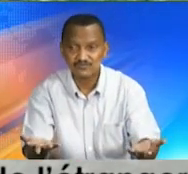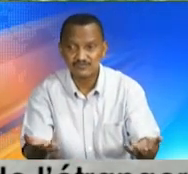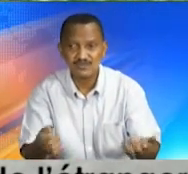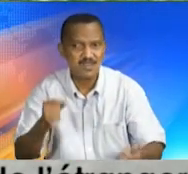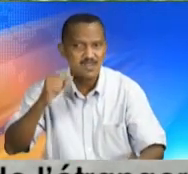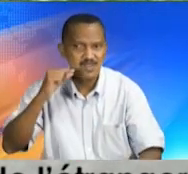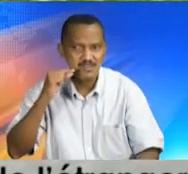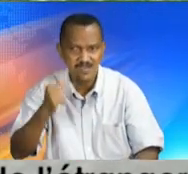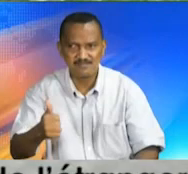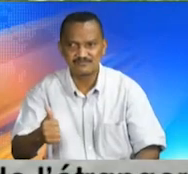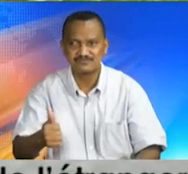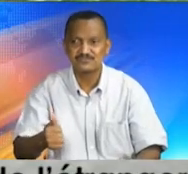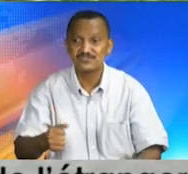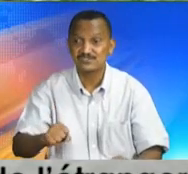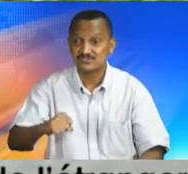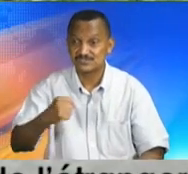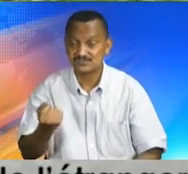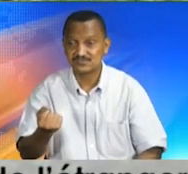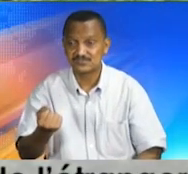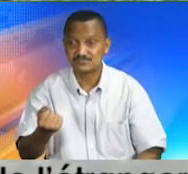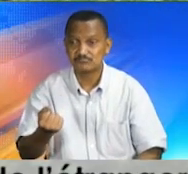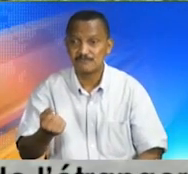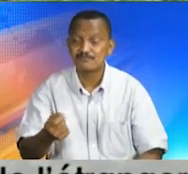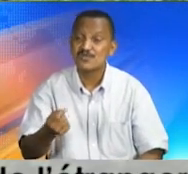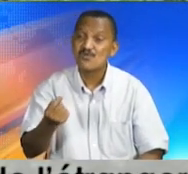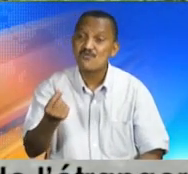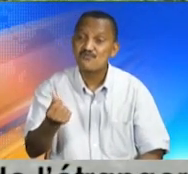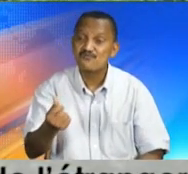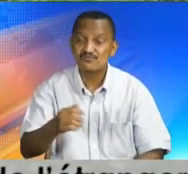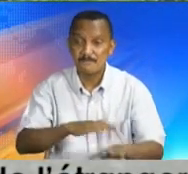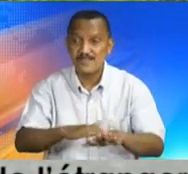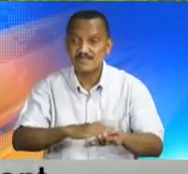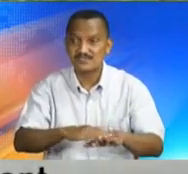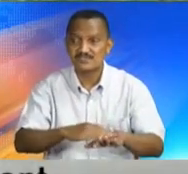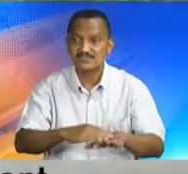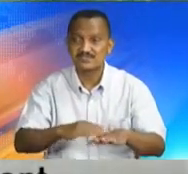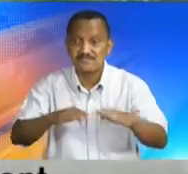lafolafo satria raha malala koa moa zany nidina be zany ny sandam-bolantsika dia lafolafo.